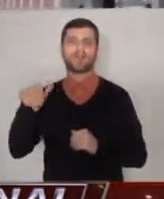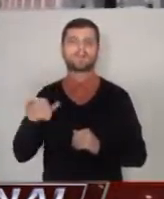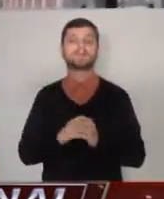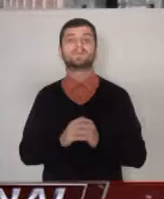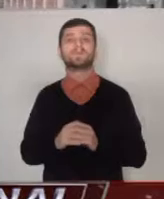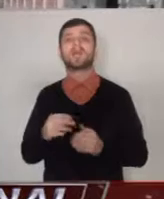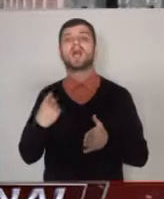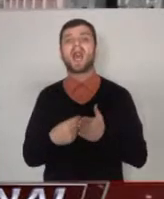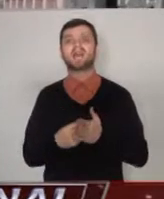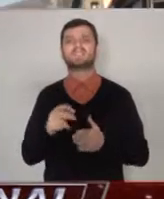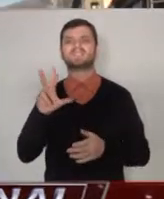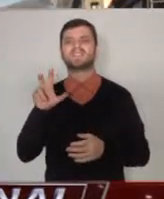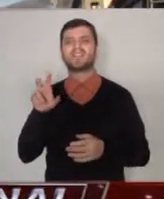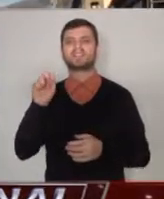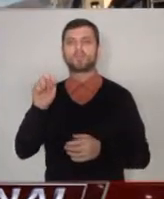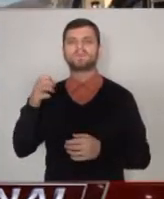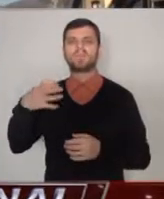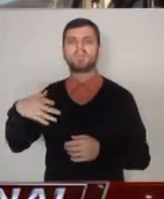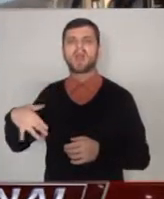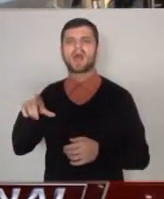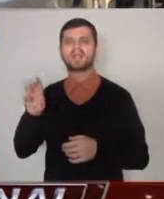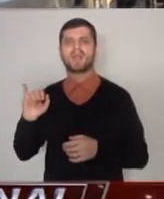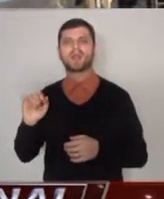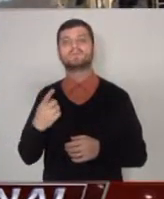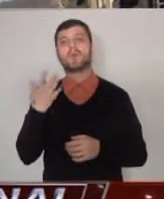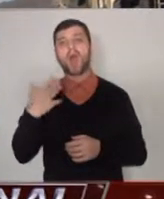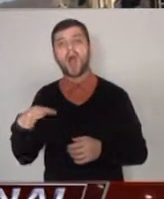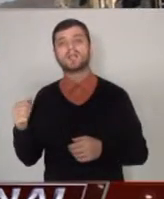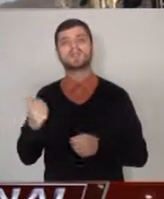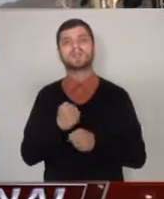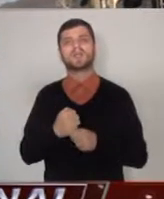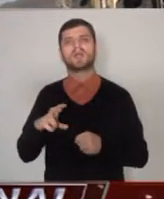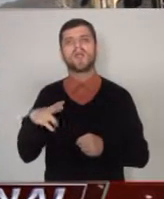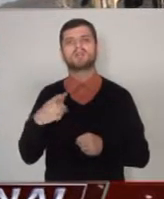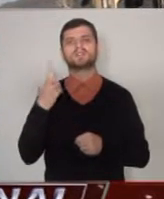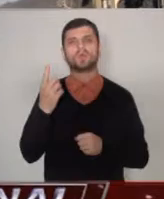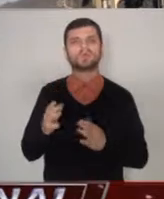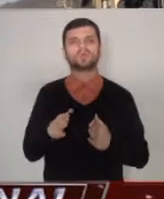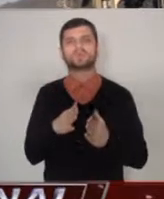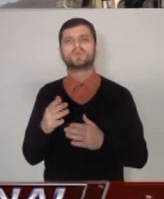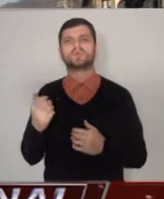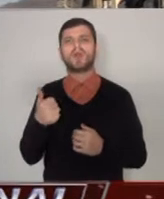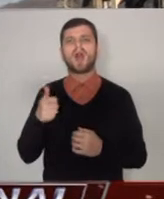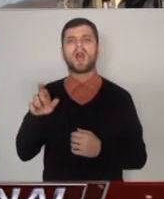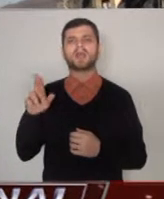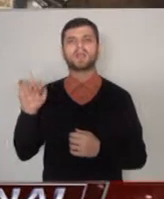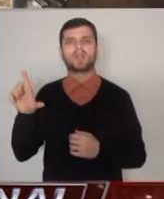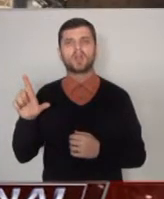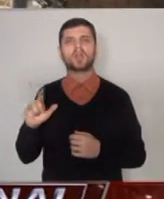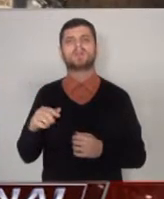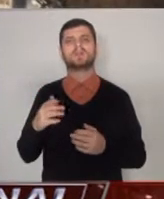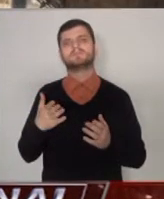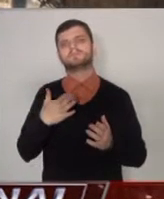38 de miliarde de lei. O altă lucrare începută și nefinalizată este un drum agricol la care primarul a ținut în mod special să-l realizeze, fiind